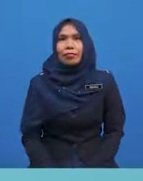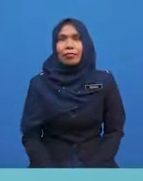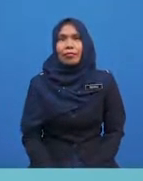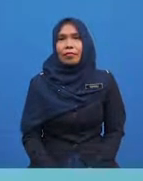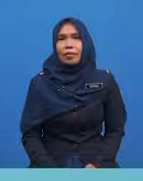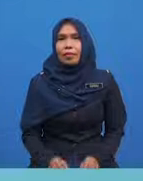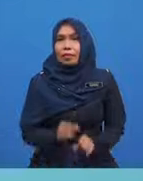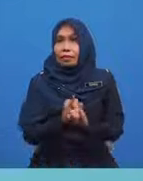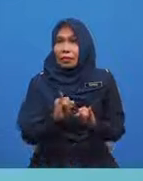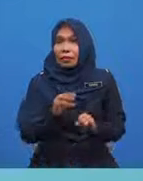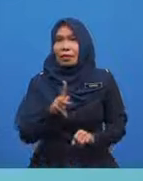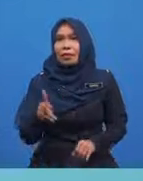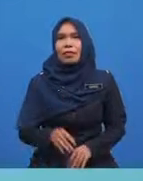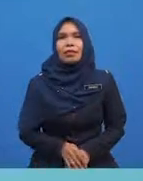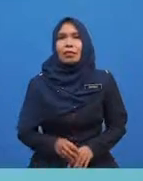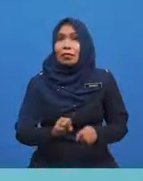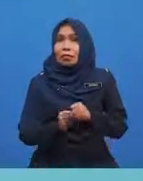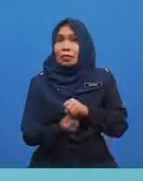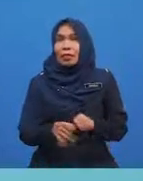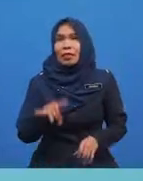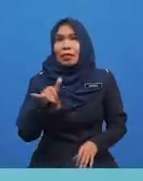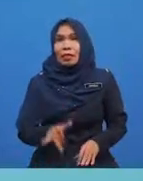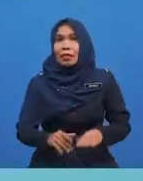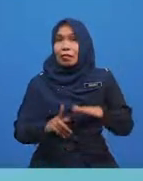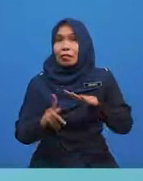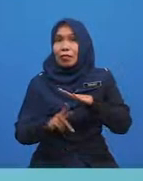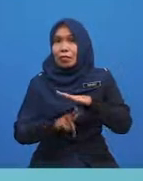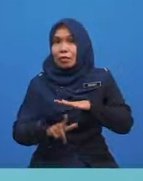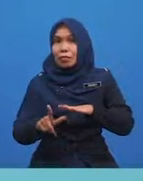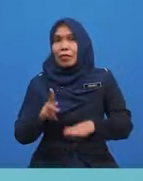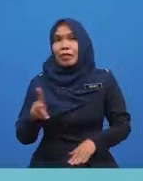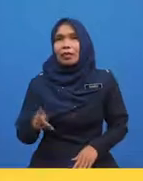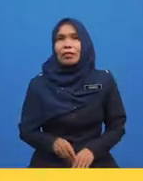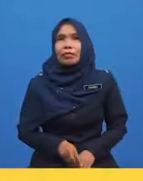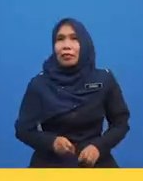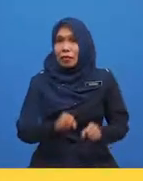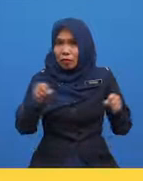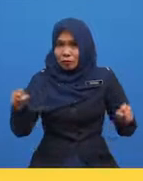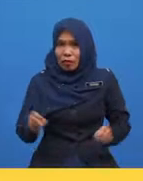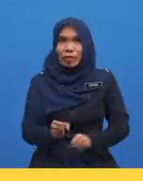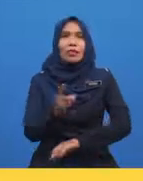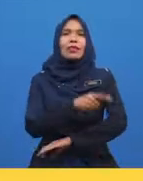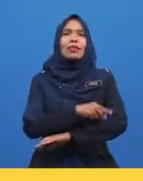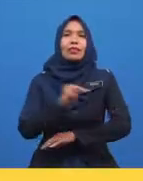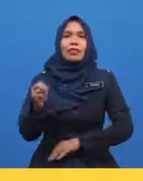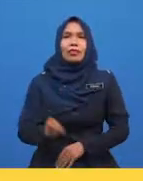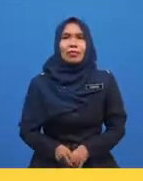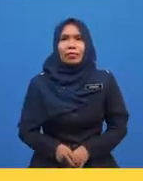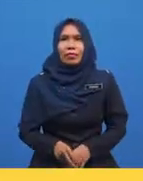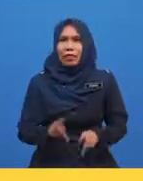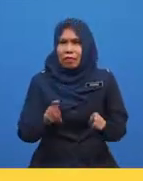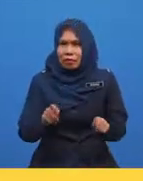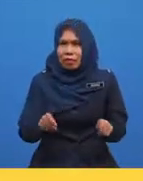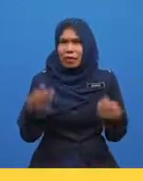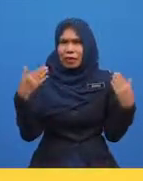menyelesaikan masalah yang melibatkan situasi harian. Ha, pastikan buku teks,